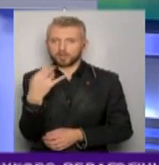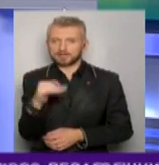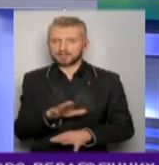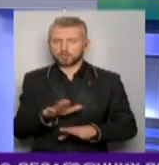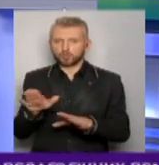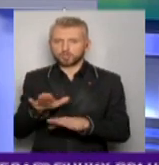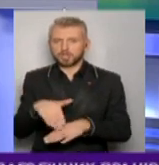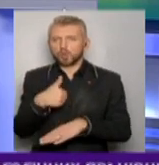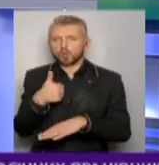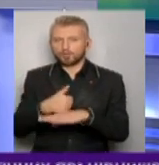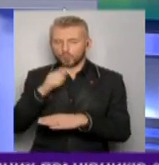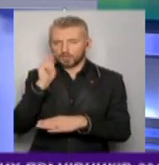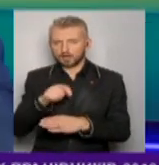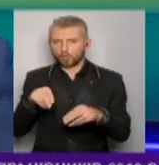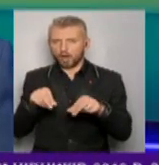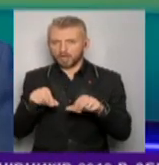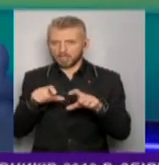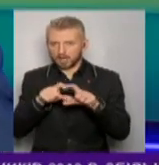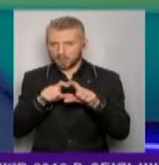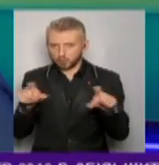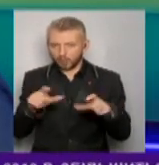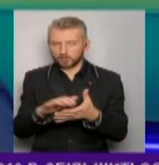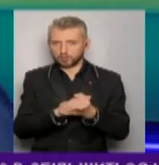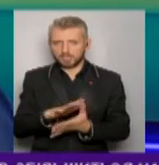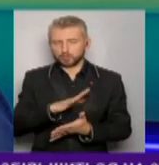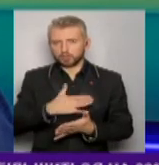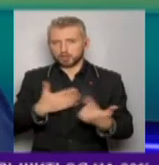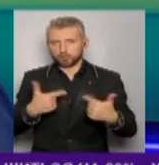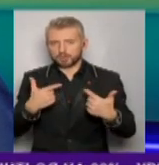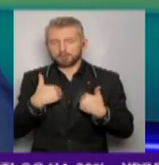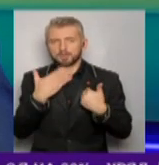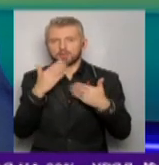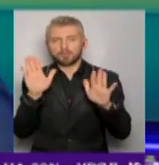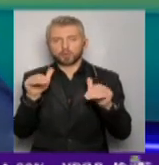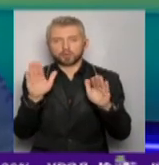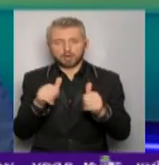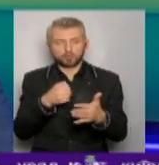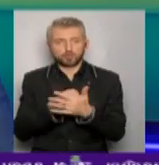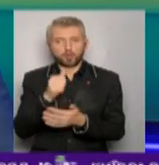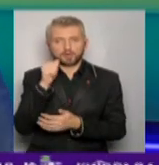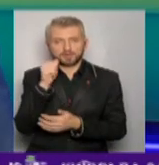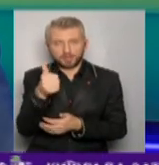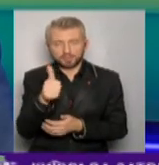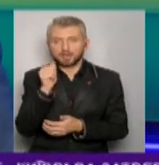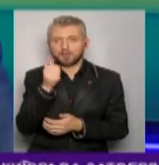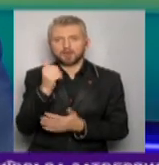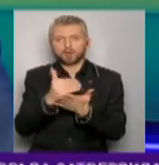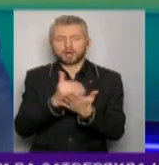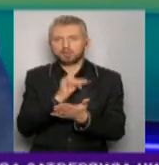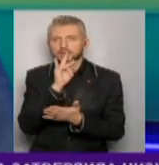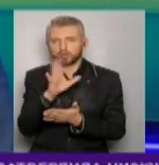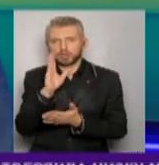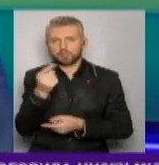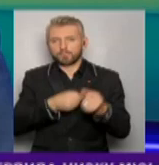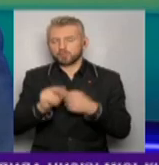Української аграрної асоціації, були гостями програми «Київ Лайф». Ми прощаємося з вами на день. Завтра програми не буде, але вже